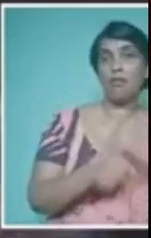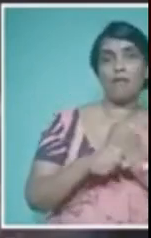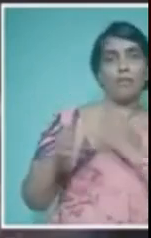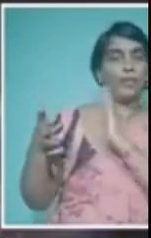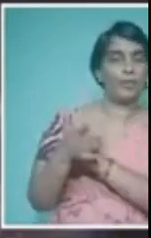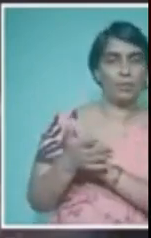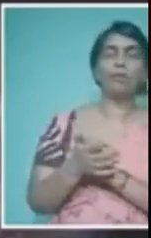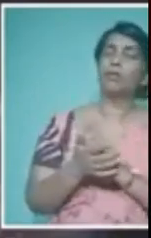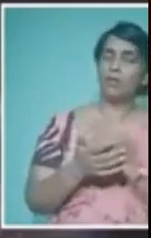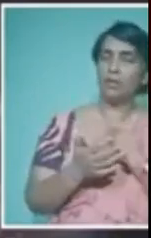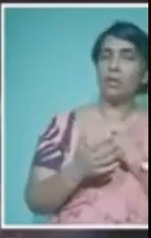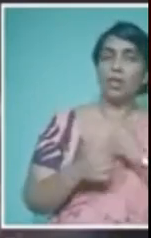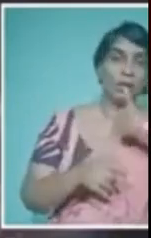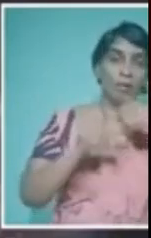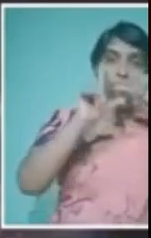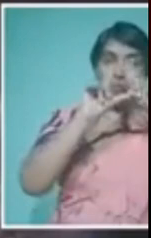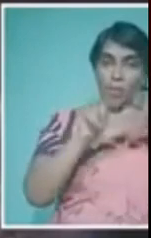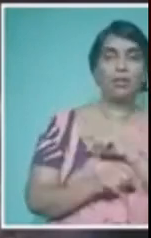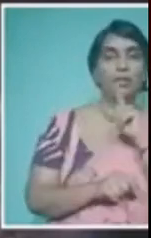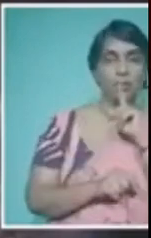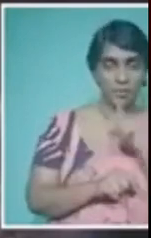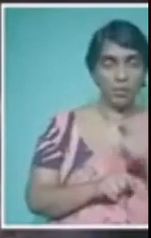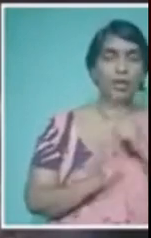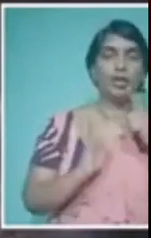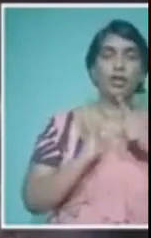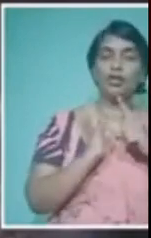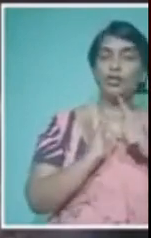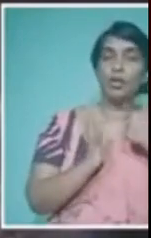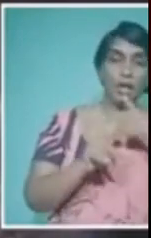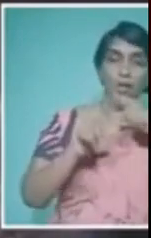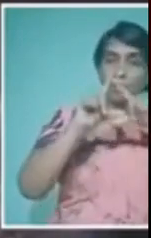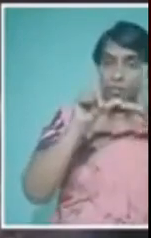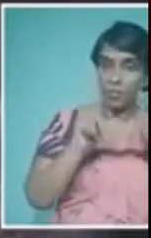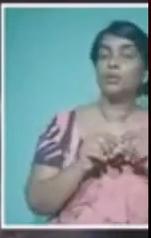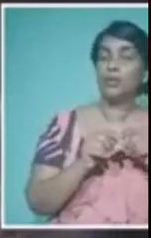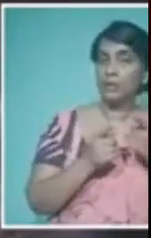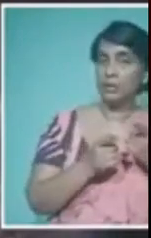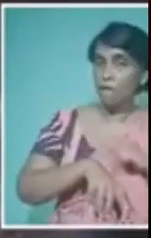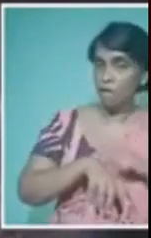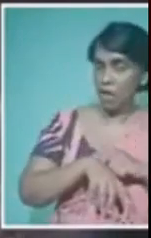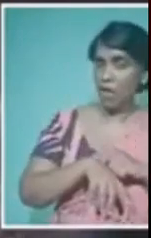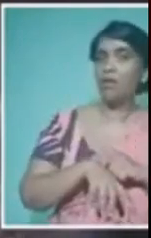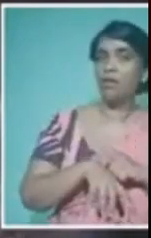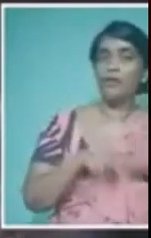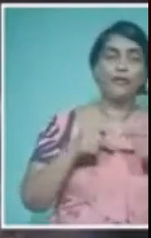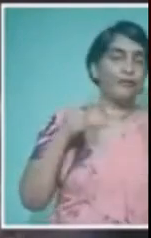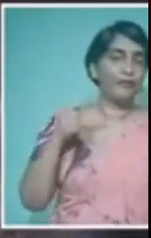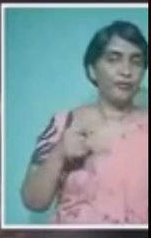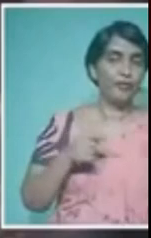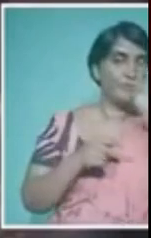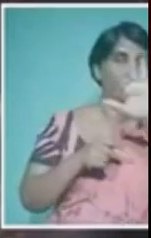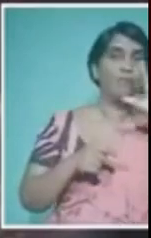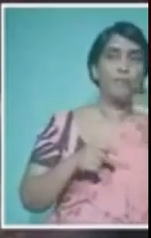කියලා. අපි තරඟ කරේ මුලත් කොලේ නිසා ඒ තීන්දුවේ තිබුණේ එක්සත් ජනතා නිදහස් සන්ධානයේ ලැබෙන වෙලාවෙන් විරුද්ධ පක්ෂයේ ඉන්න